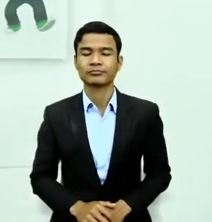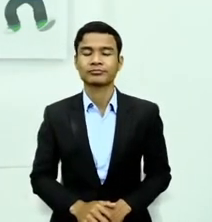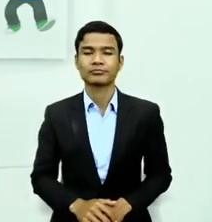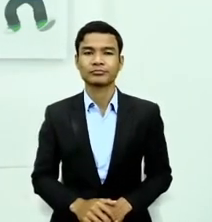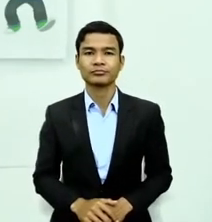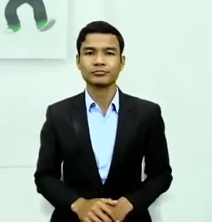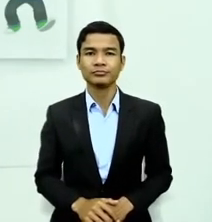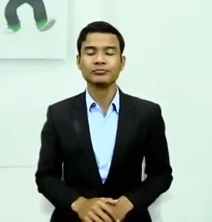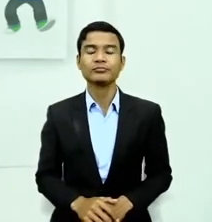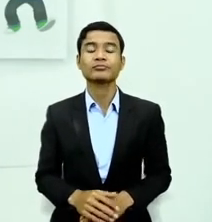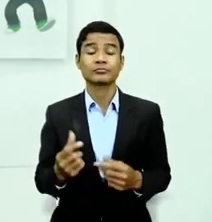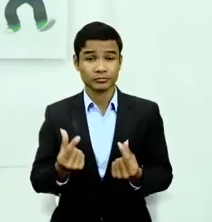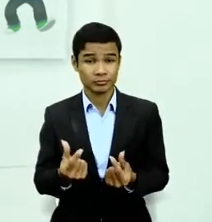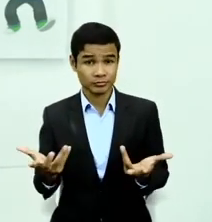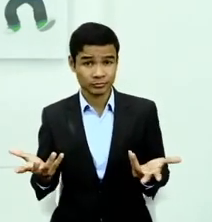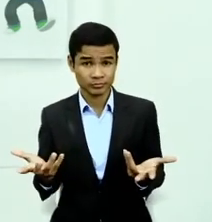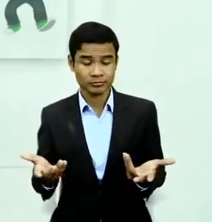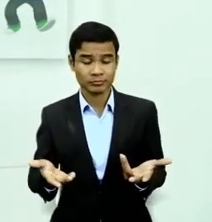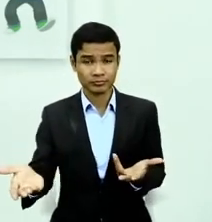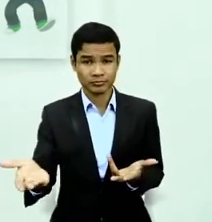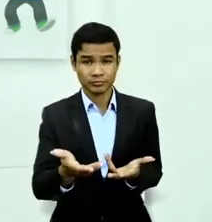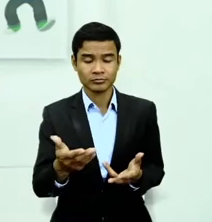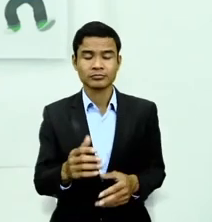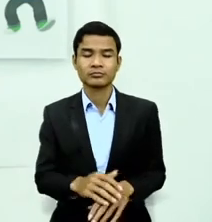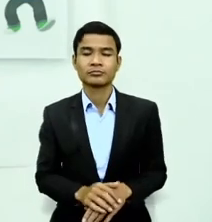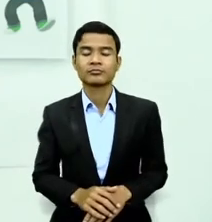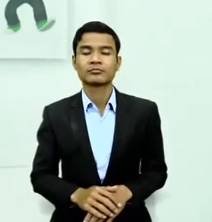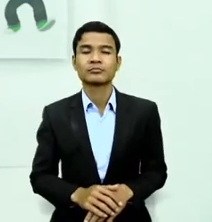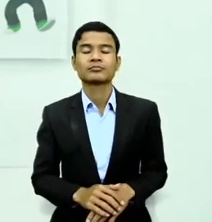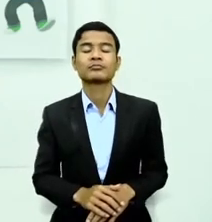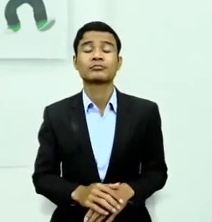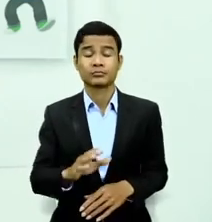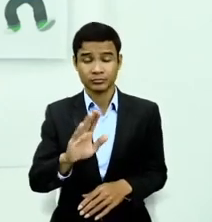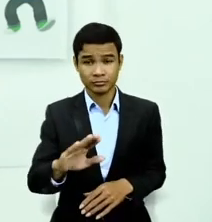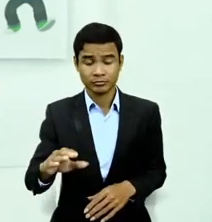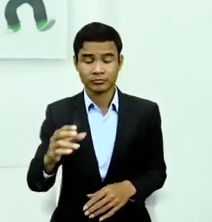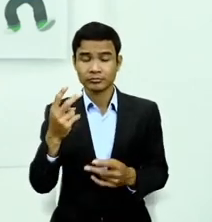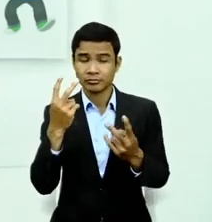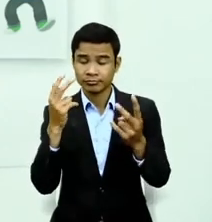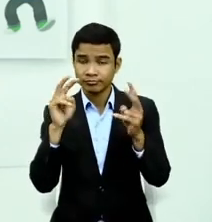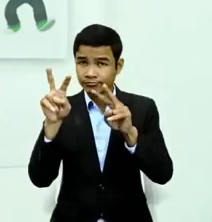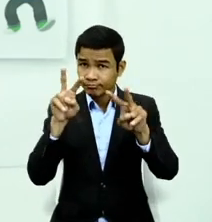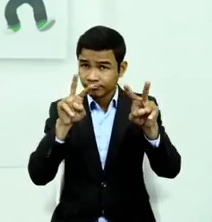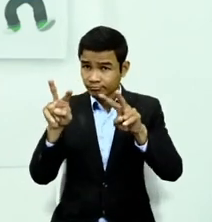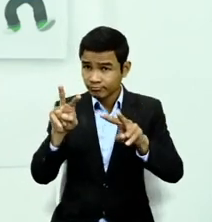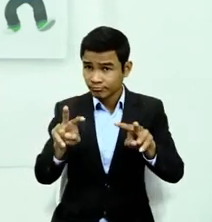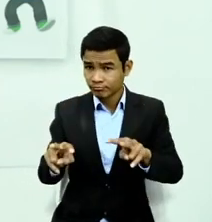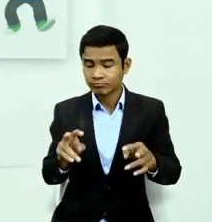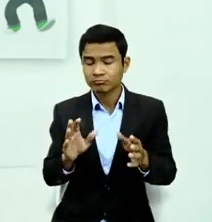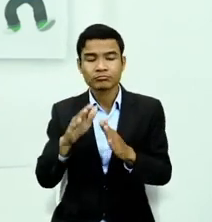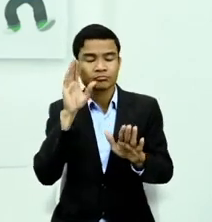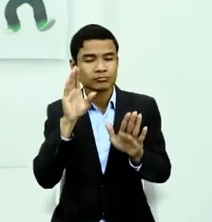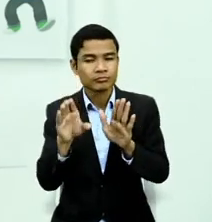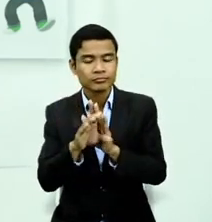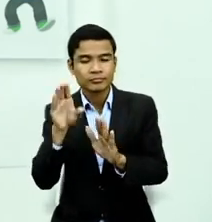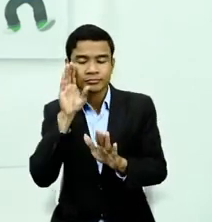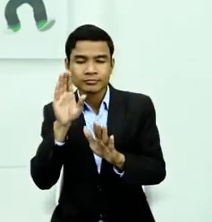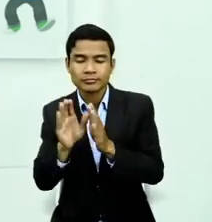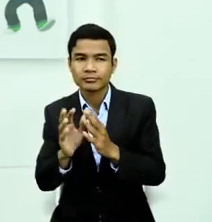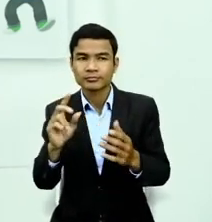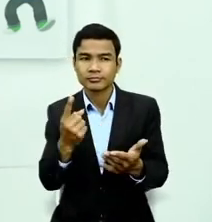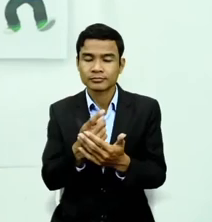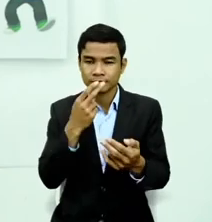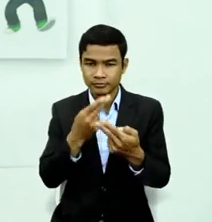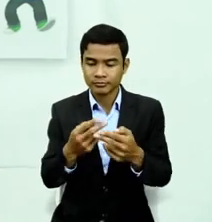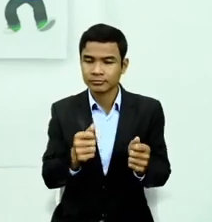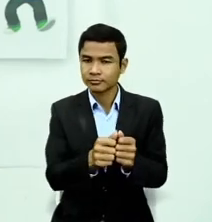chà đôi chân ấy con tiếng ao khnề chà bàn khơi nhục phết của đôi chía chà bàn chơi rúm chao chơi mùi nẹt cầu